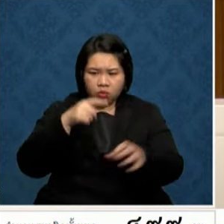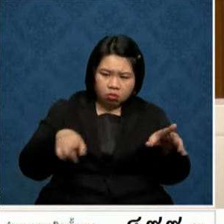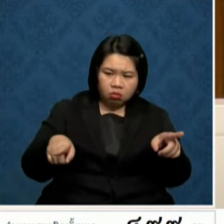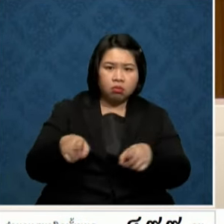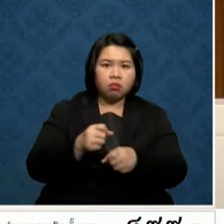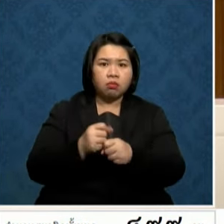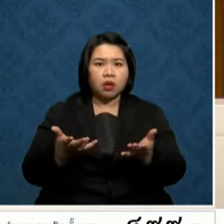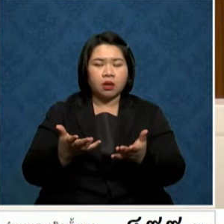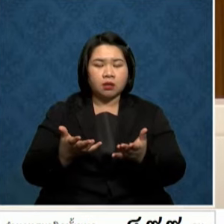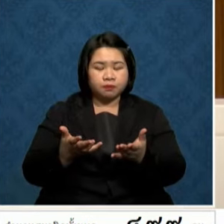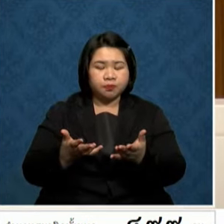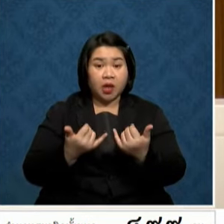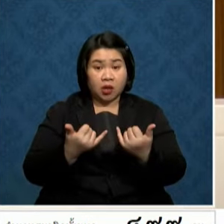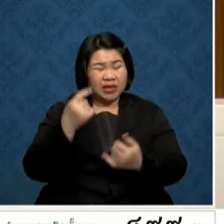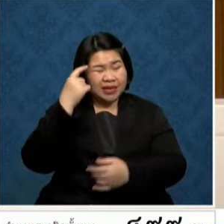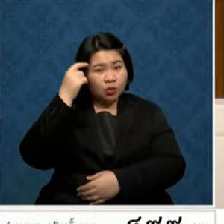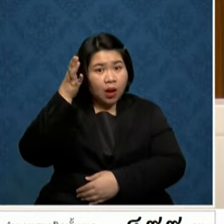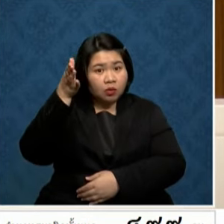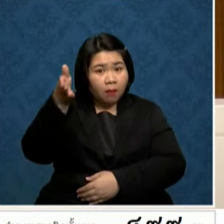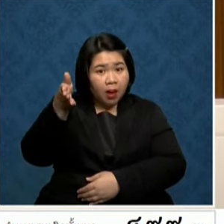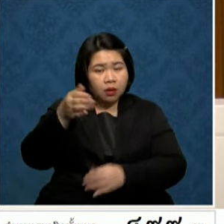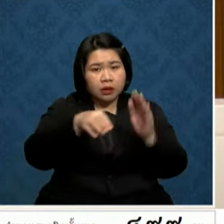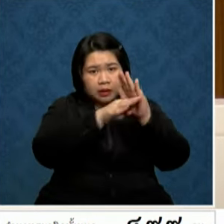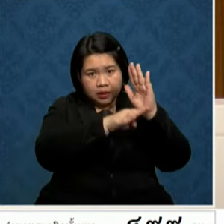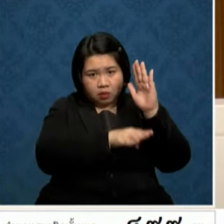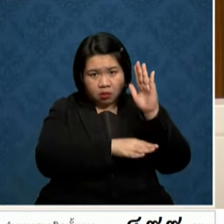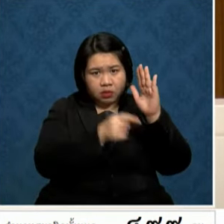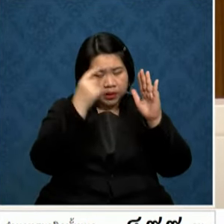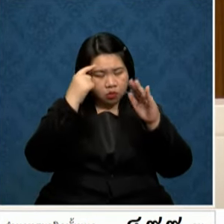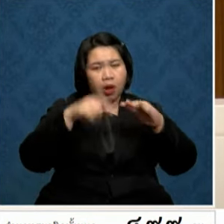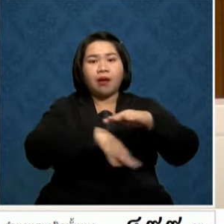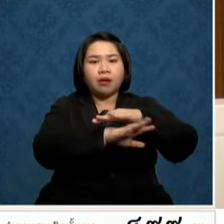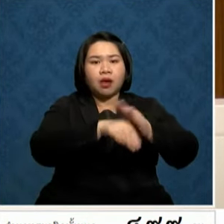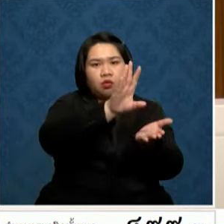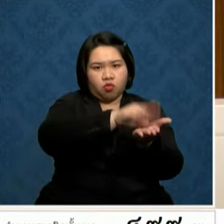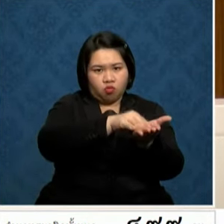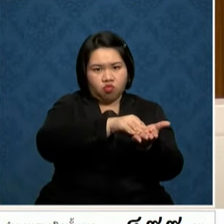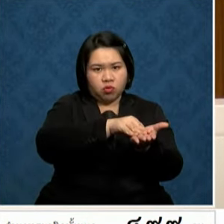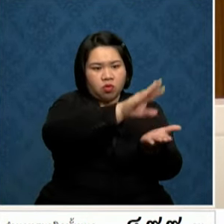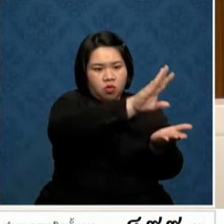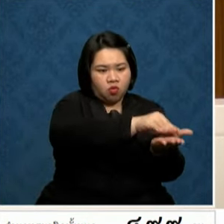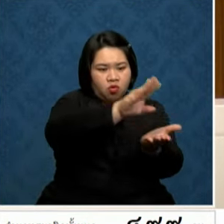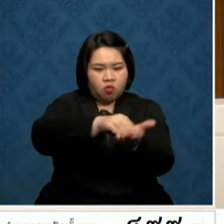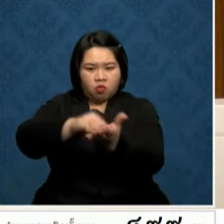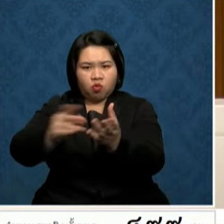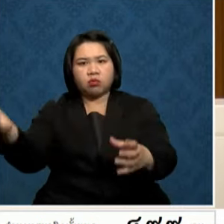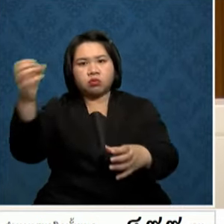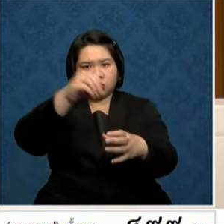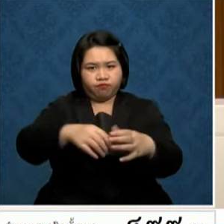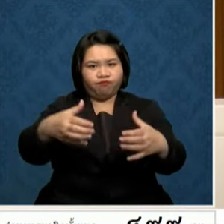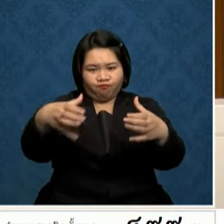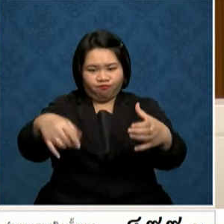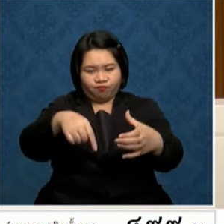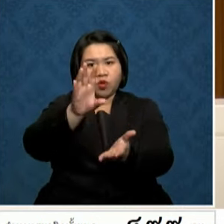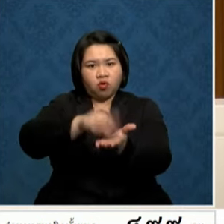้กลไกลนี้ในอนาคตเราจะเชื่อมโยงฐานข้อมูล ถังขอมลทหมดเข้าด้วยกันเปลี่ยนข้อมูลที่